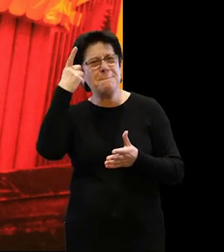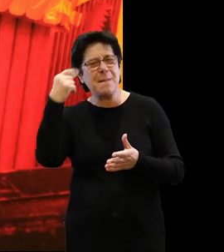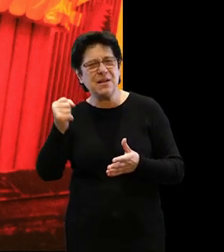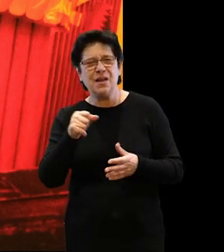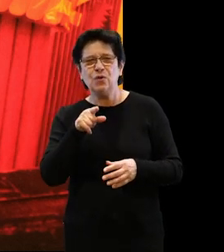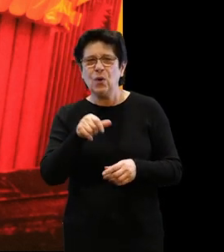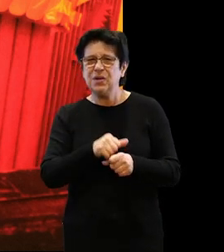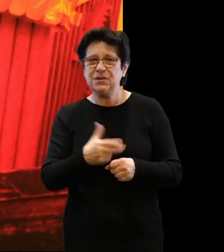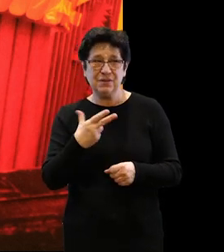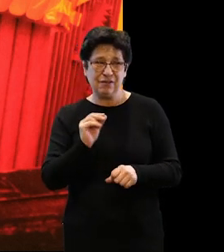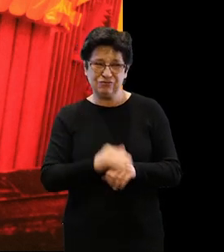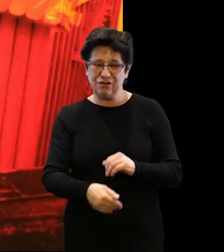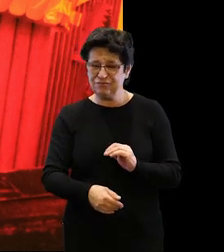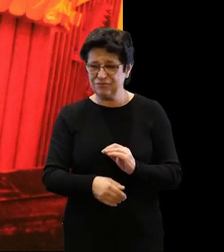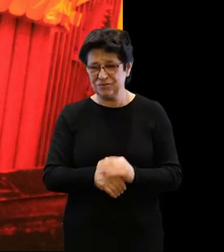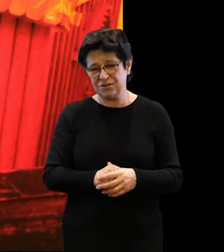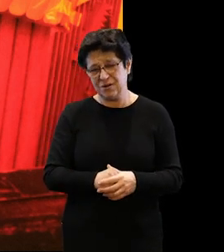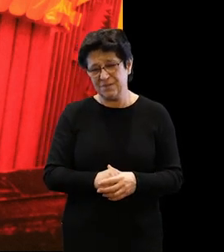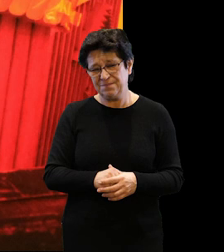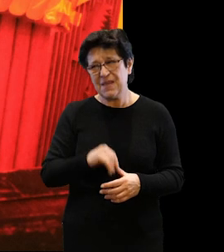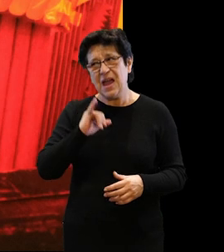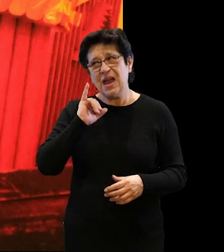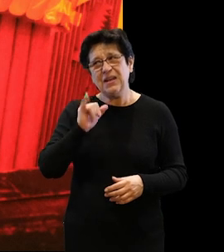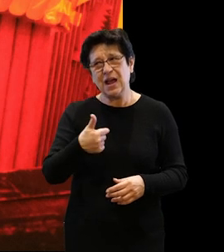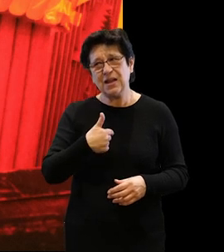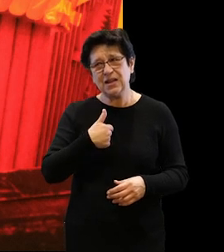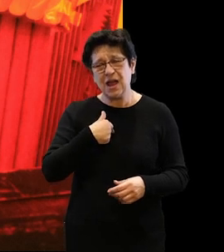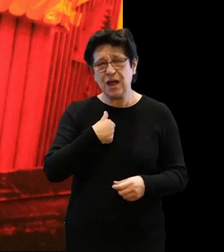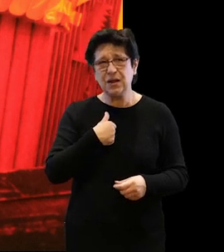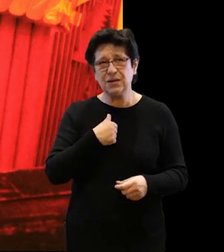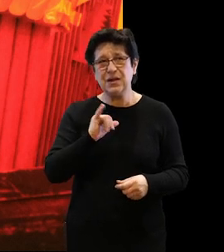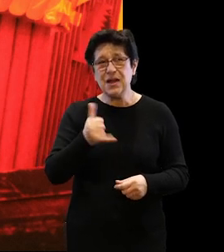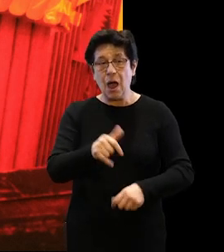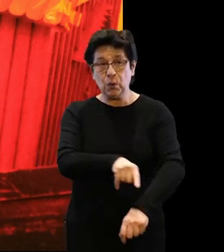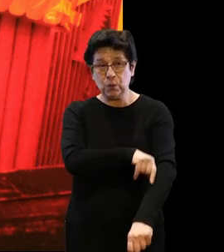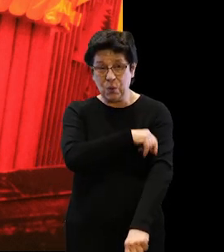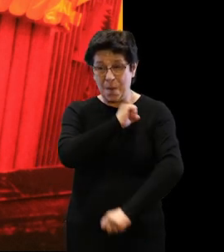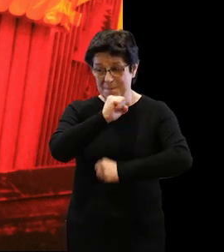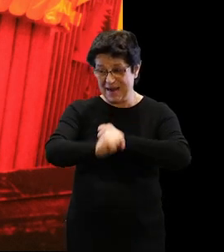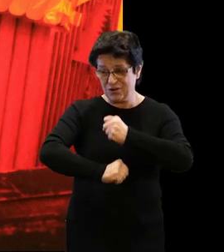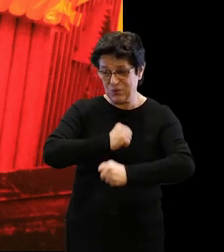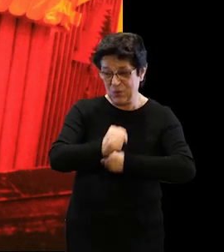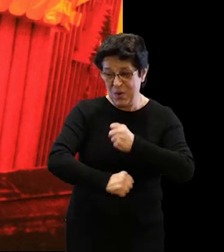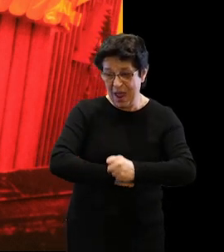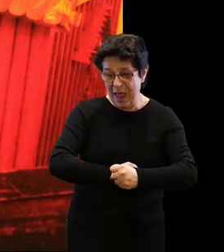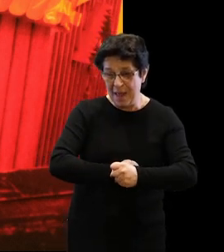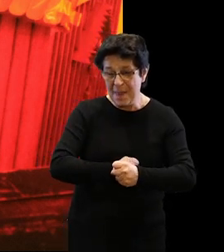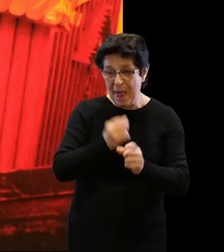nieszczęście że jak długo pracuje Nauczyciel który się zajmuje tą historią ją